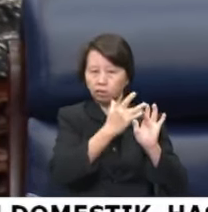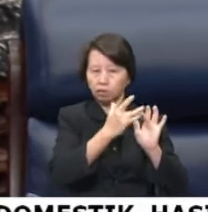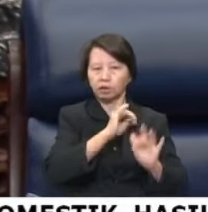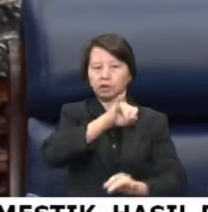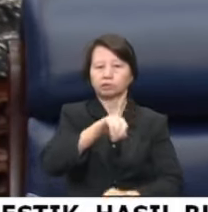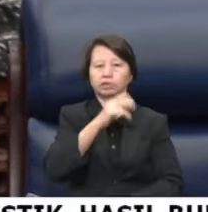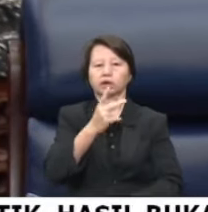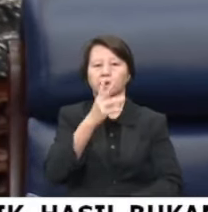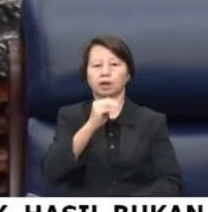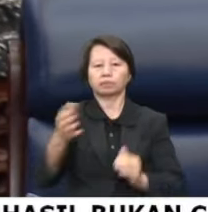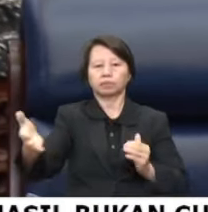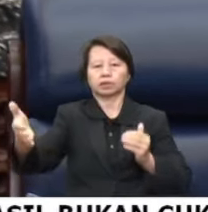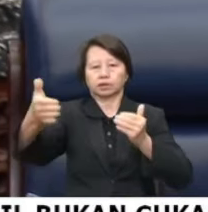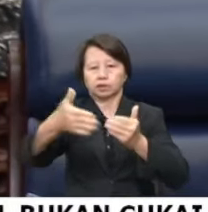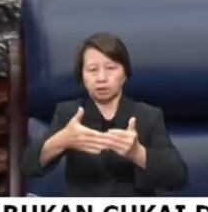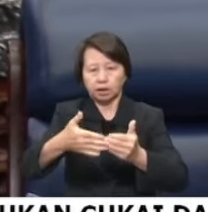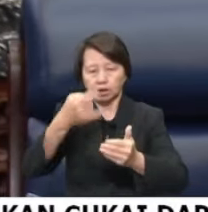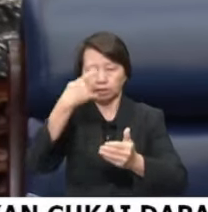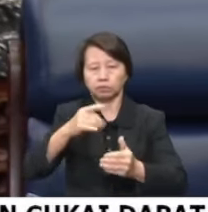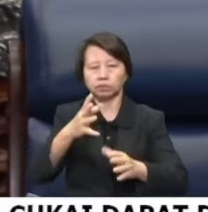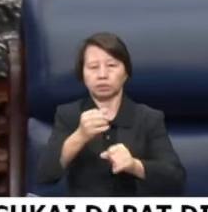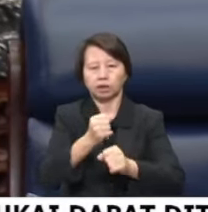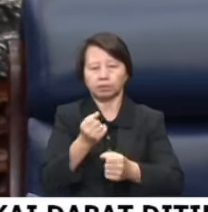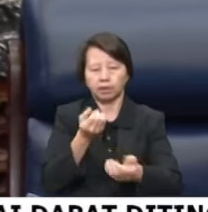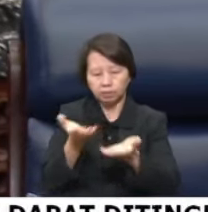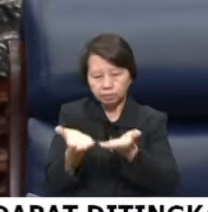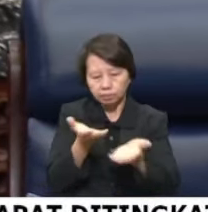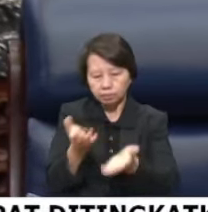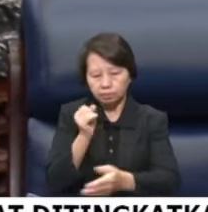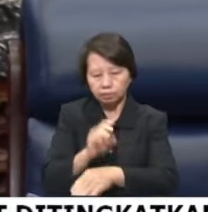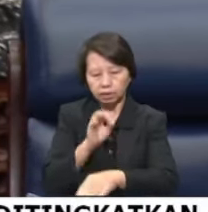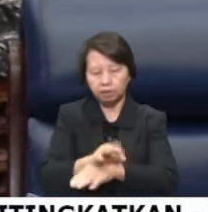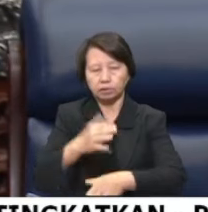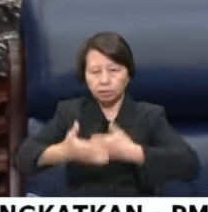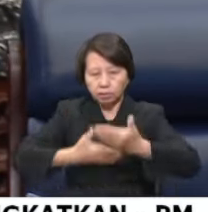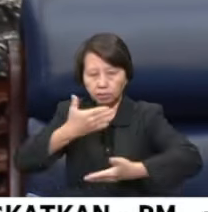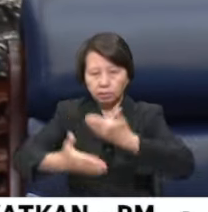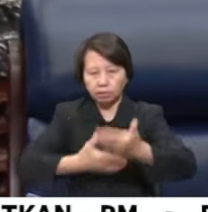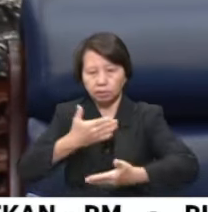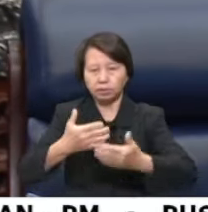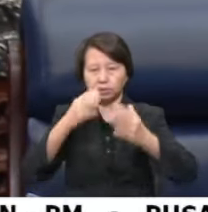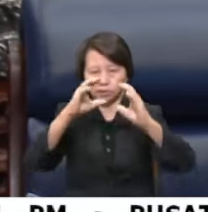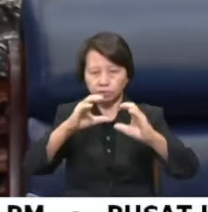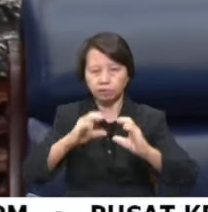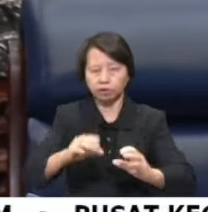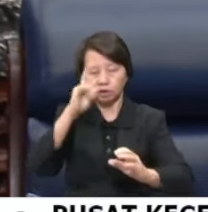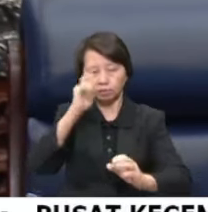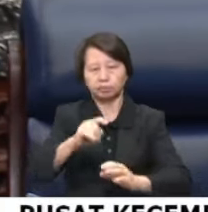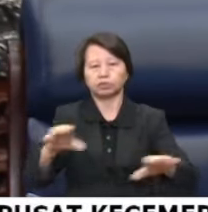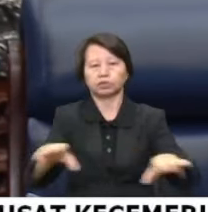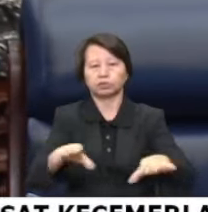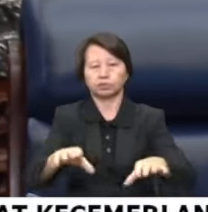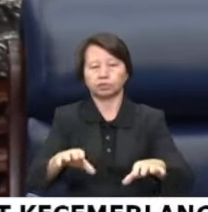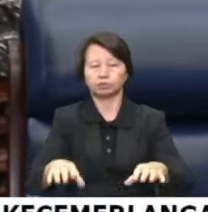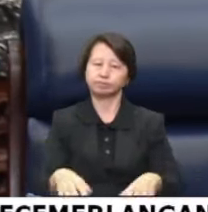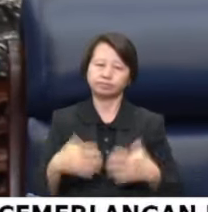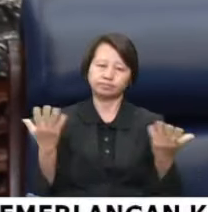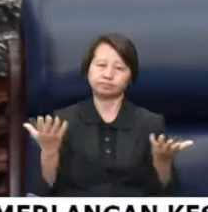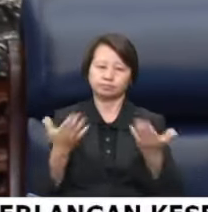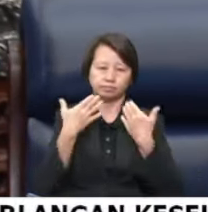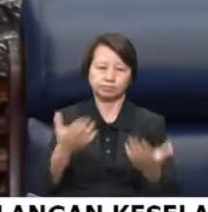JKM yang berdekatan untuk mendapatkan khidmat nasihat mengenai proses dan prosedur yang perlu dilakukan. Sekian, terima